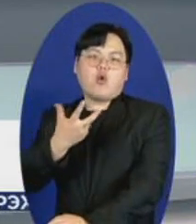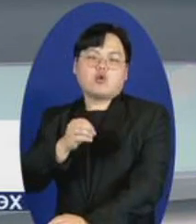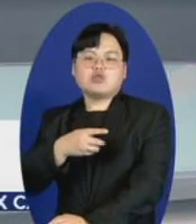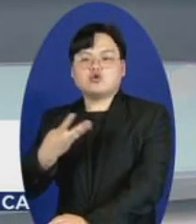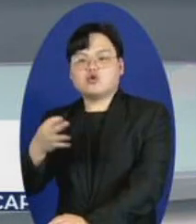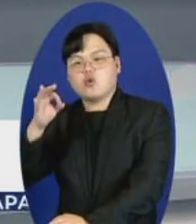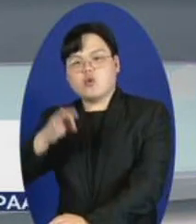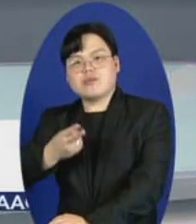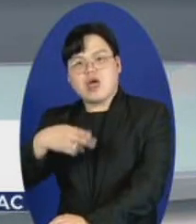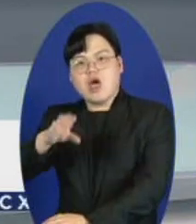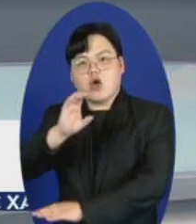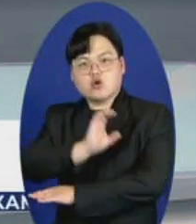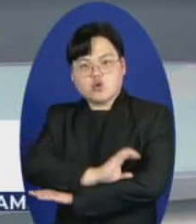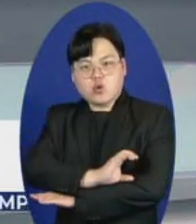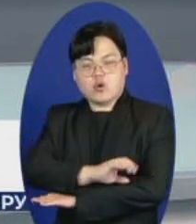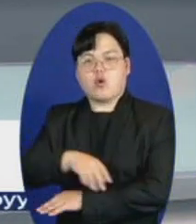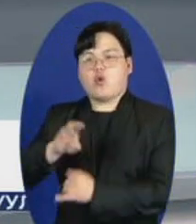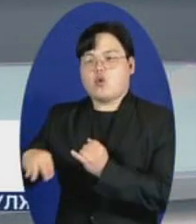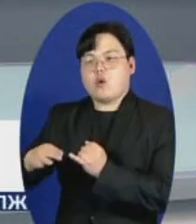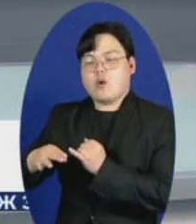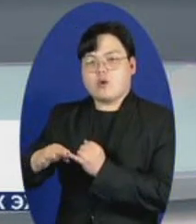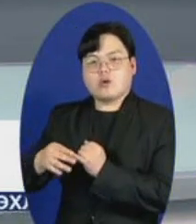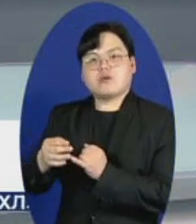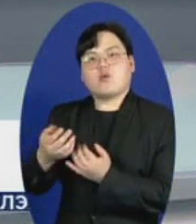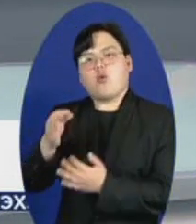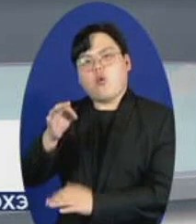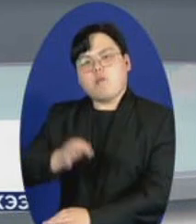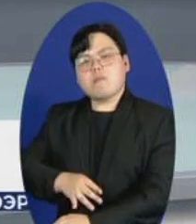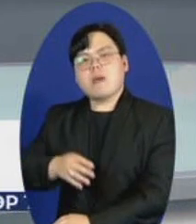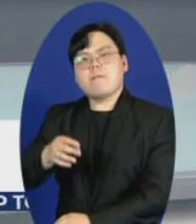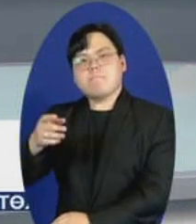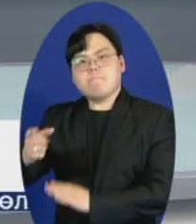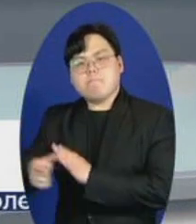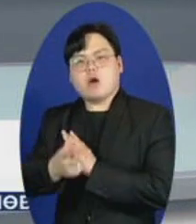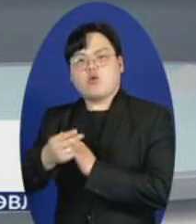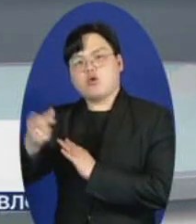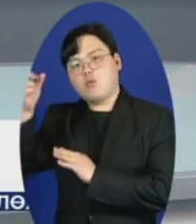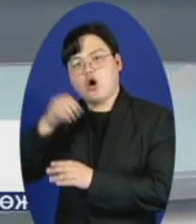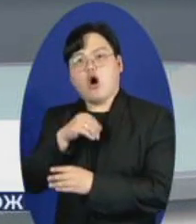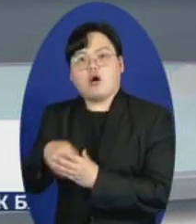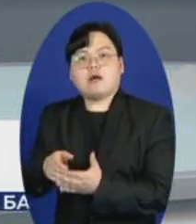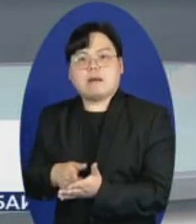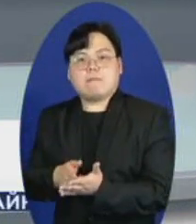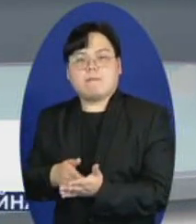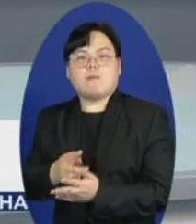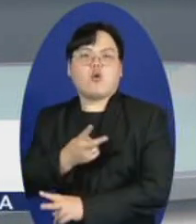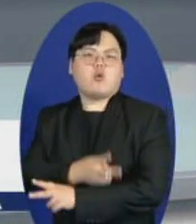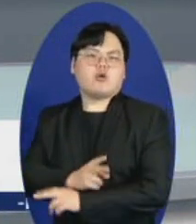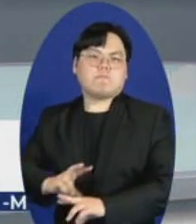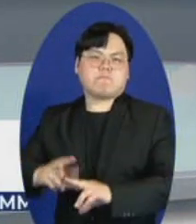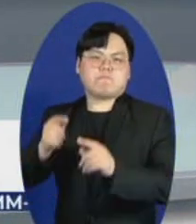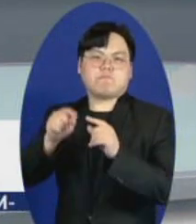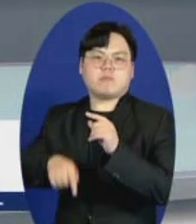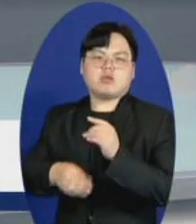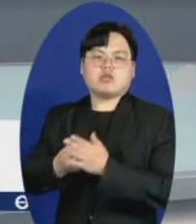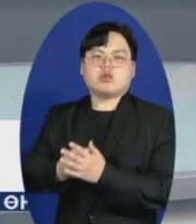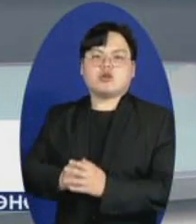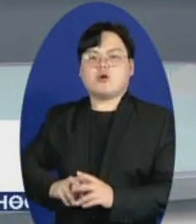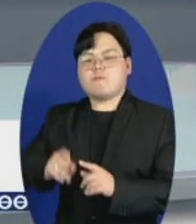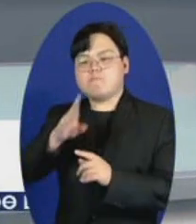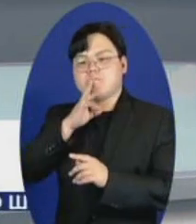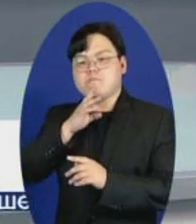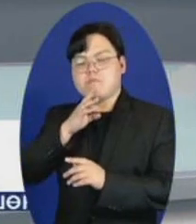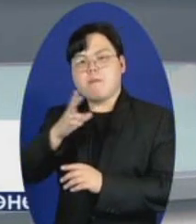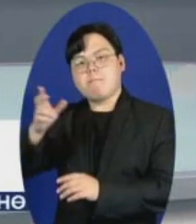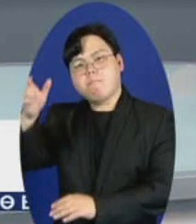дээд боловсруулалт үлдснээр мэрэгжлийн боловсруулалт руу шилжих үчиртэй байгааг салбарын сайт нь онцолж байгаа юм а. Хуулийн шинжилгээр энэ тогтолцоог